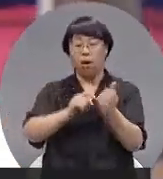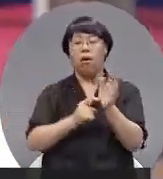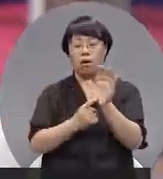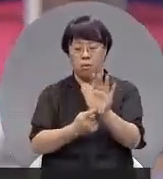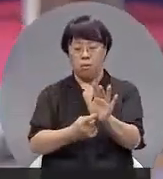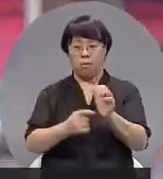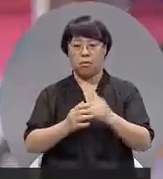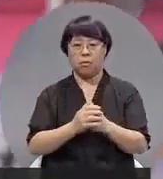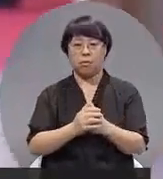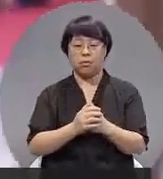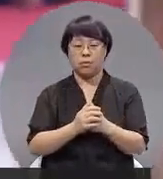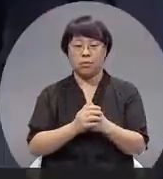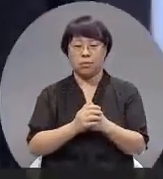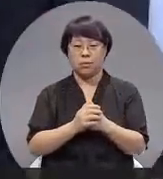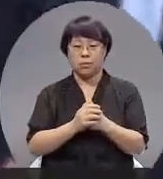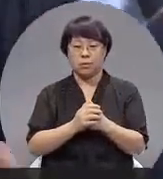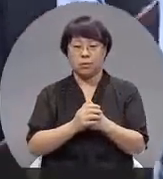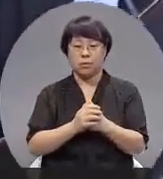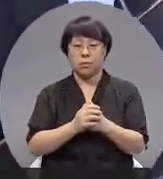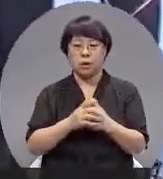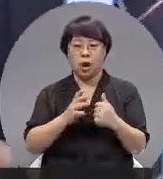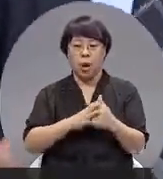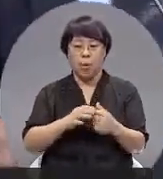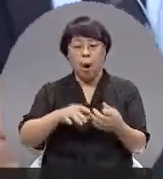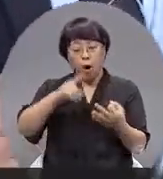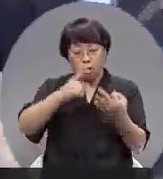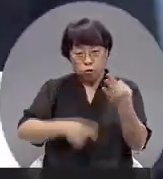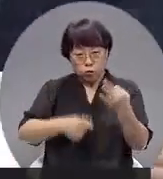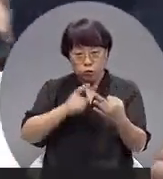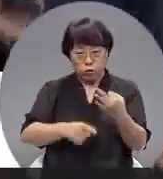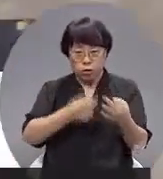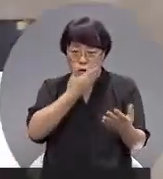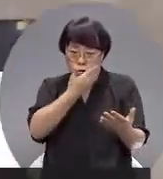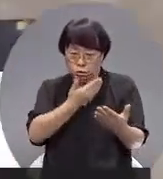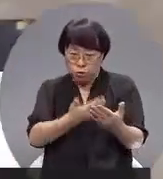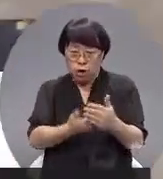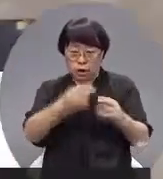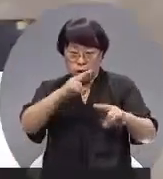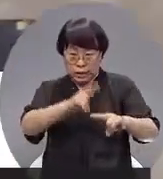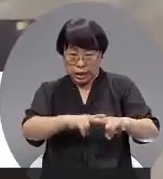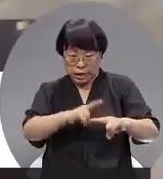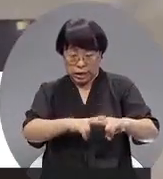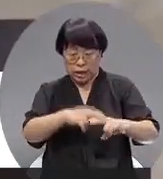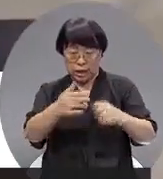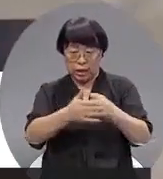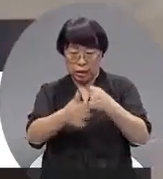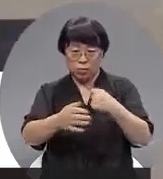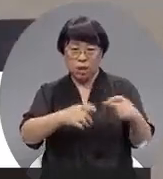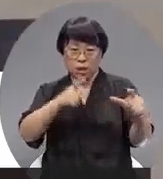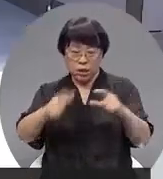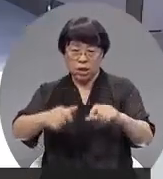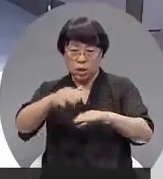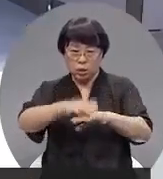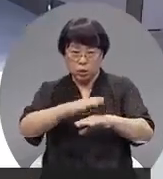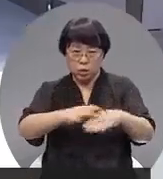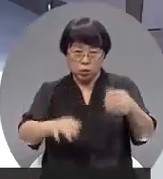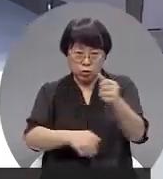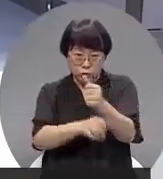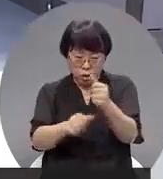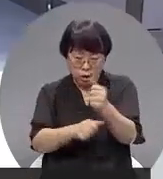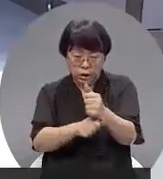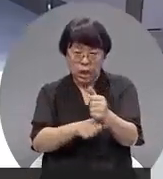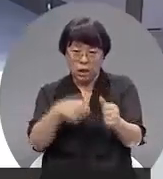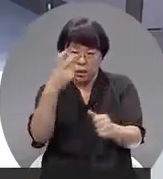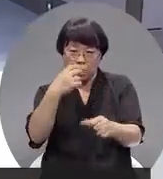이였습니다 윤회 관 으로 불리는 원성동 원내대표 역시 거쳐 간 자리로 지역 조직위원장 후보들을 심사하는